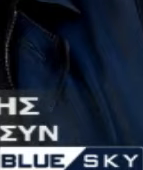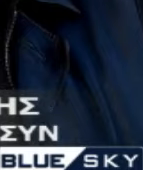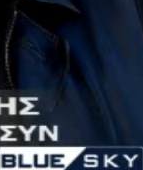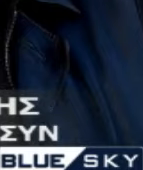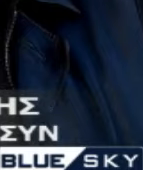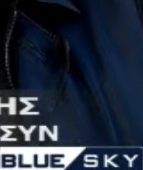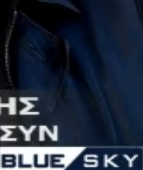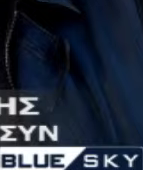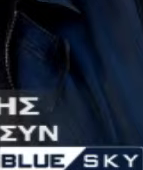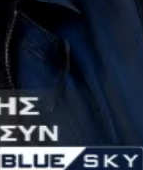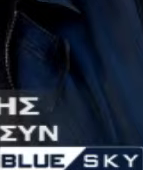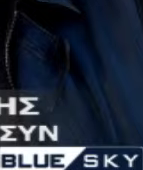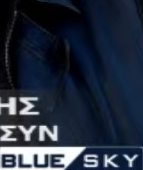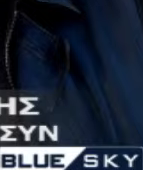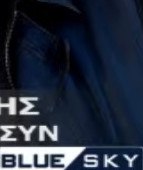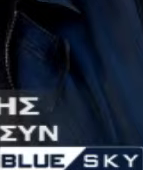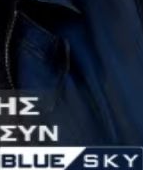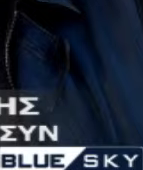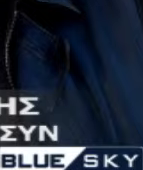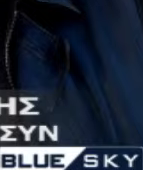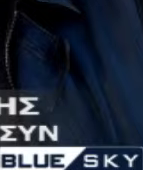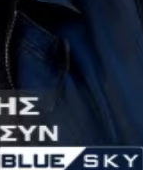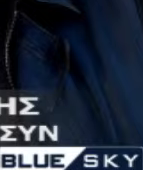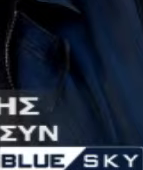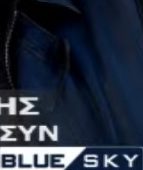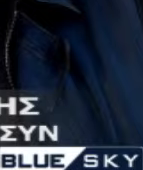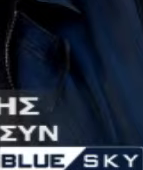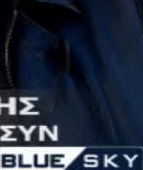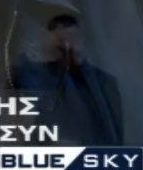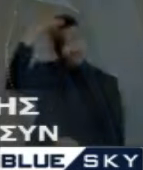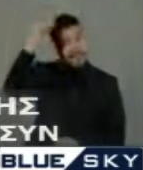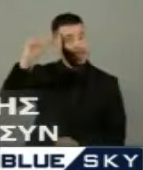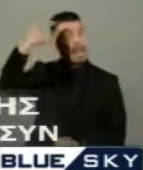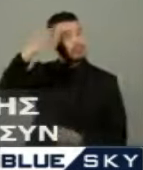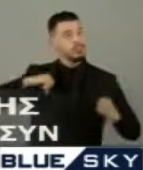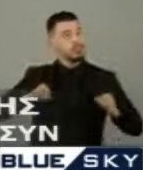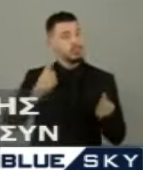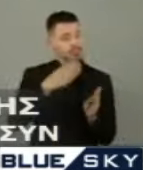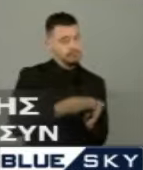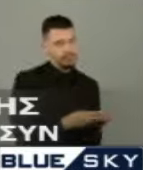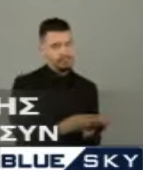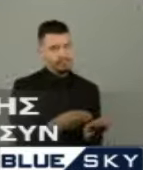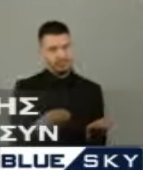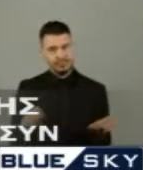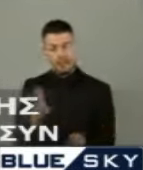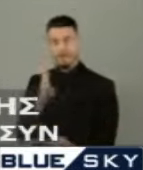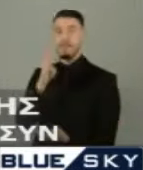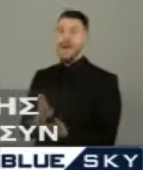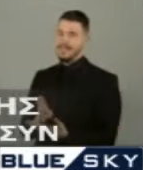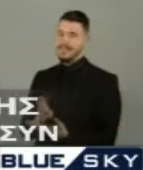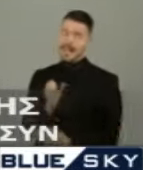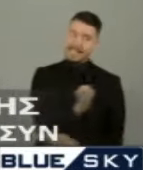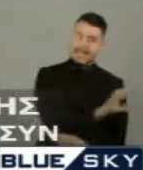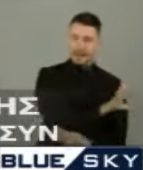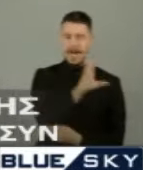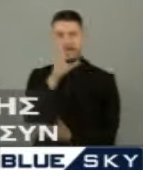Η εμπειρία μου με τον Αλέξη Τσίπρα, καλύπτοντας το ρεπορτάζ του ΣΥΡΙΖΑ τόσα χρόνια, είναι ότι ο Αλέξης Τσίπρας δεν κάνει τίποτα τυχαία. Ναι.